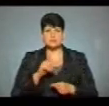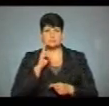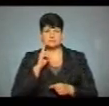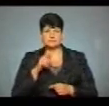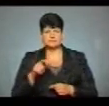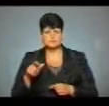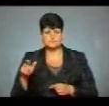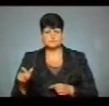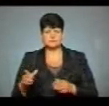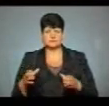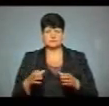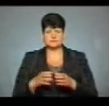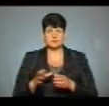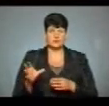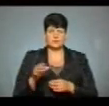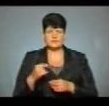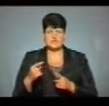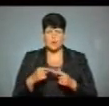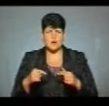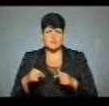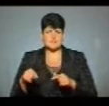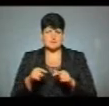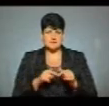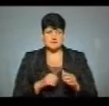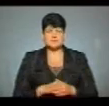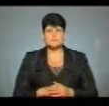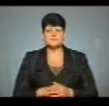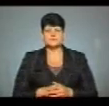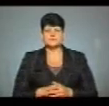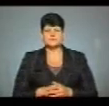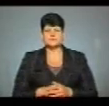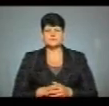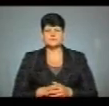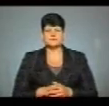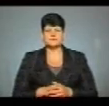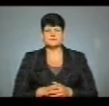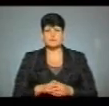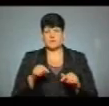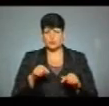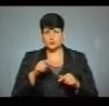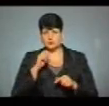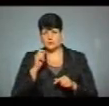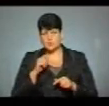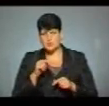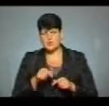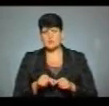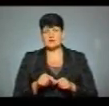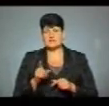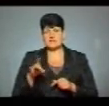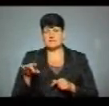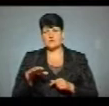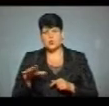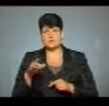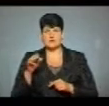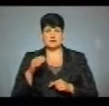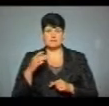гуртуються у всіх організаціях. Я тут в Україні, але і в Європі, і в